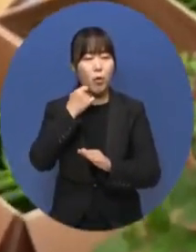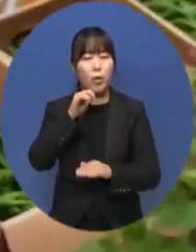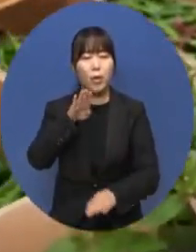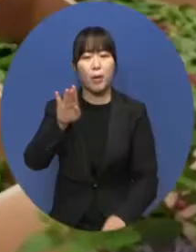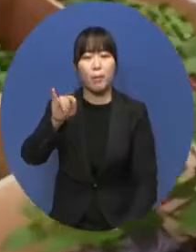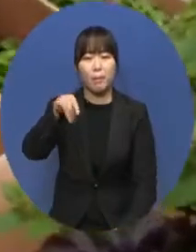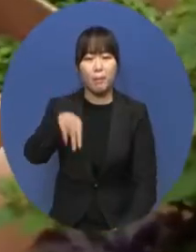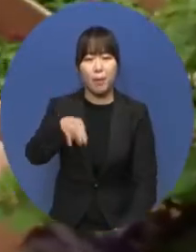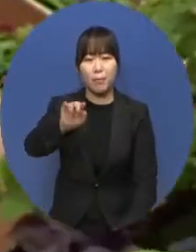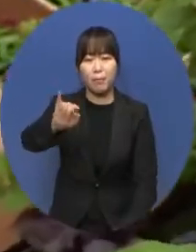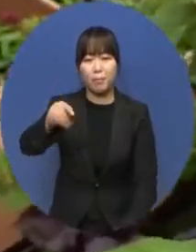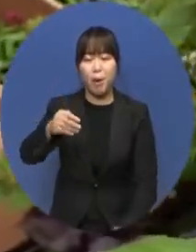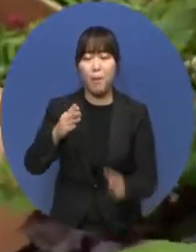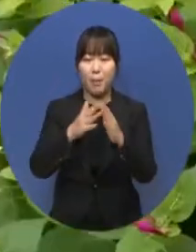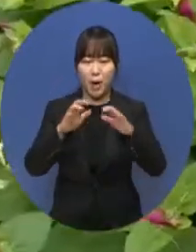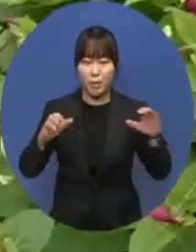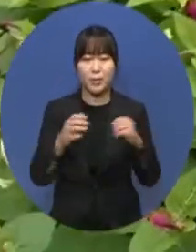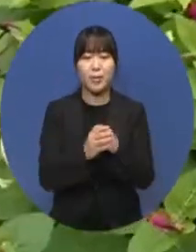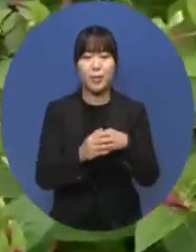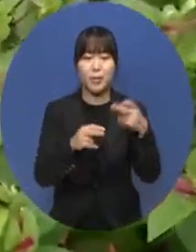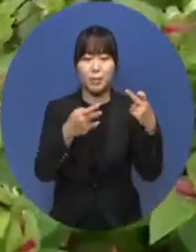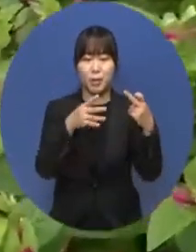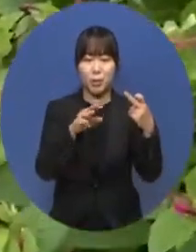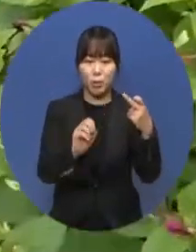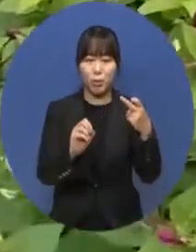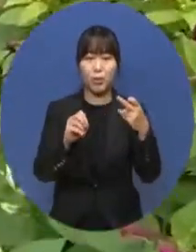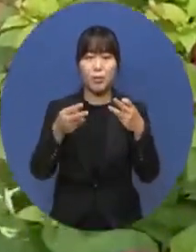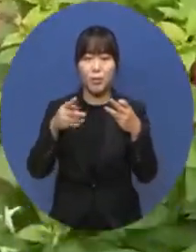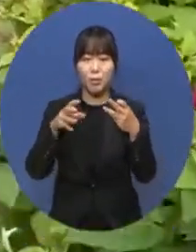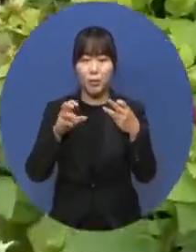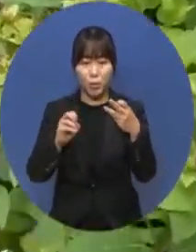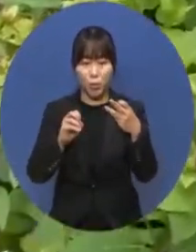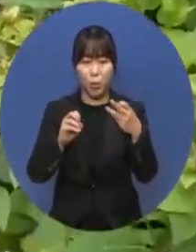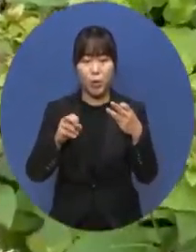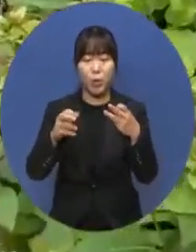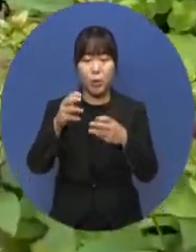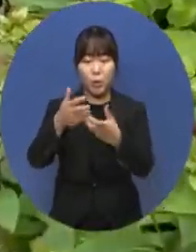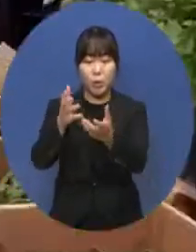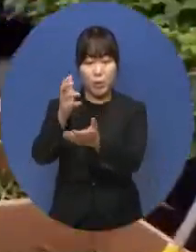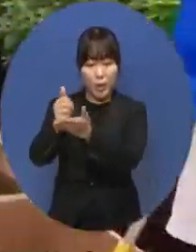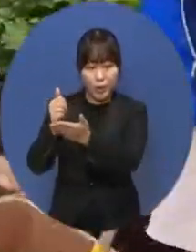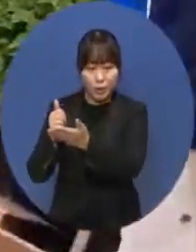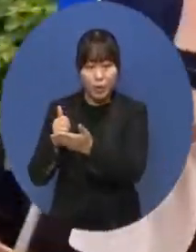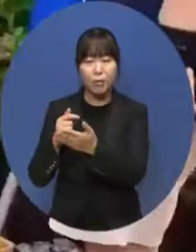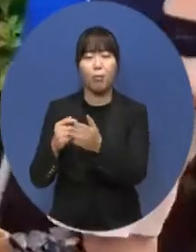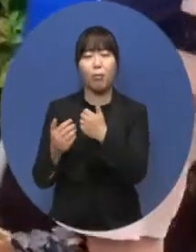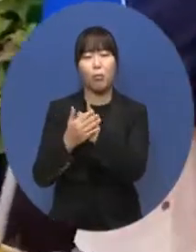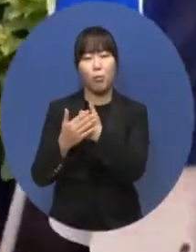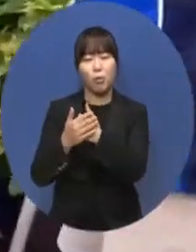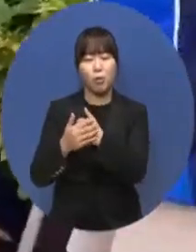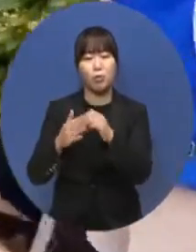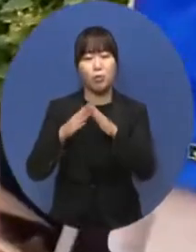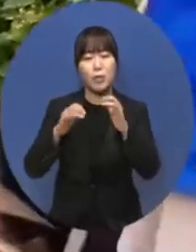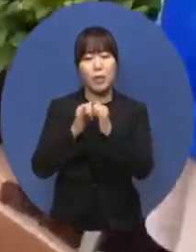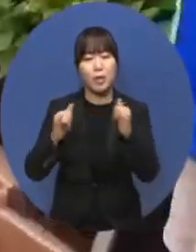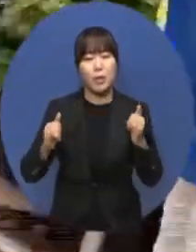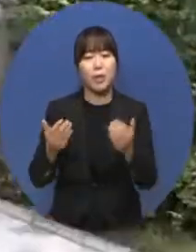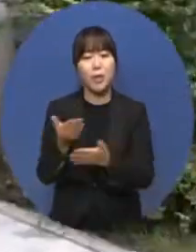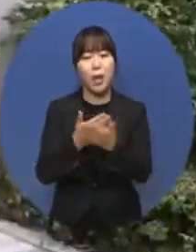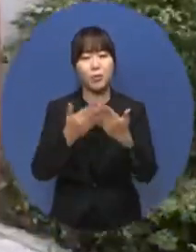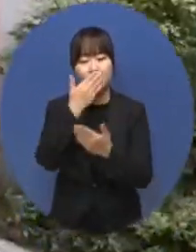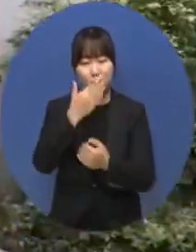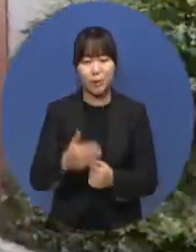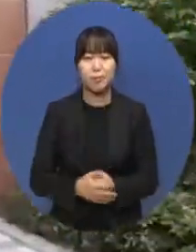뺏벌 마을입니다. 이곳은 12통, 13통 통장님들의 도움으로 거의 모든 주민들께 나눔을 할수